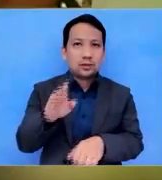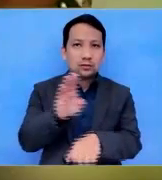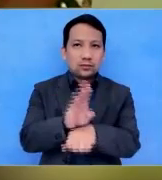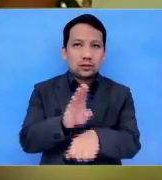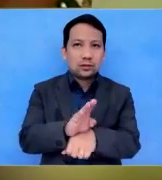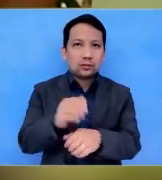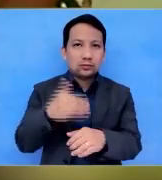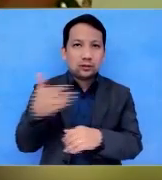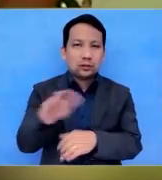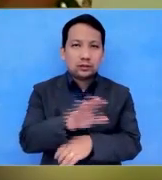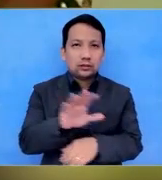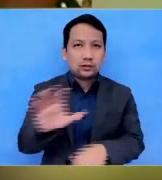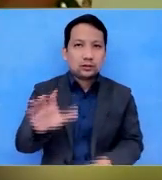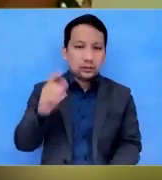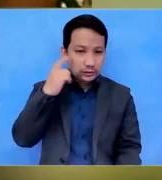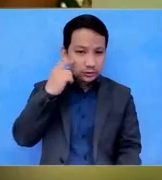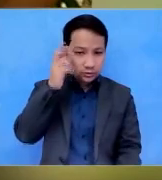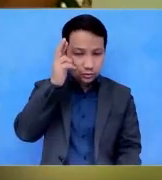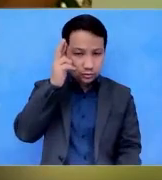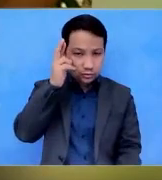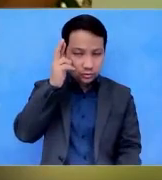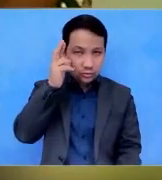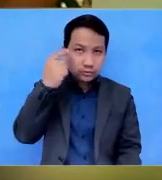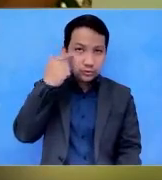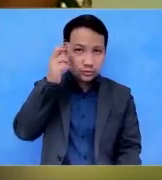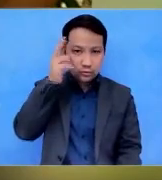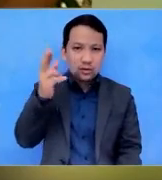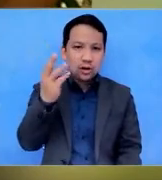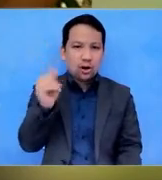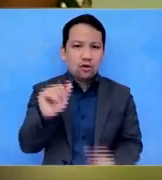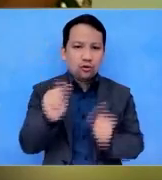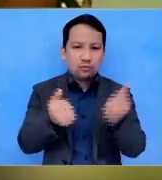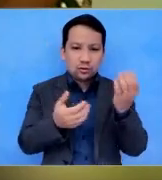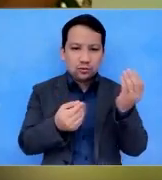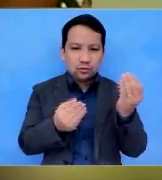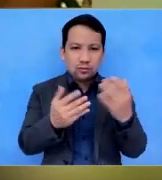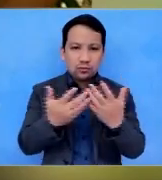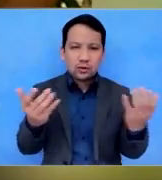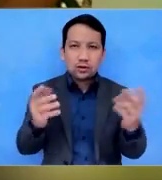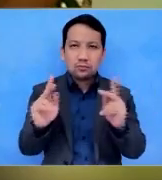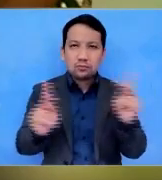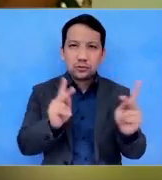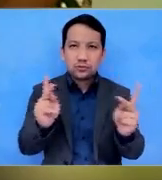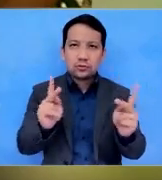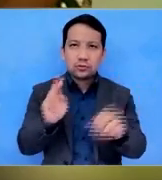sa frontline si Gio Robles. Gio, gaano na karami mga deboto dyan sa Baclaran?